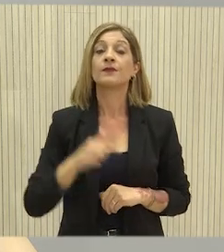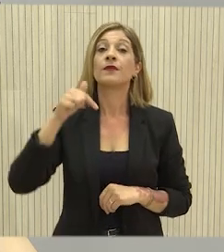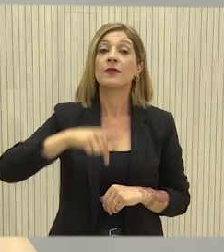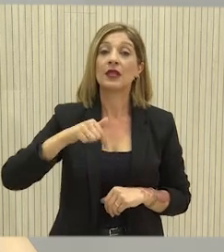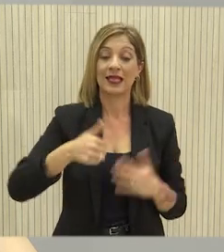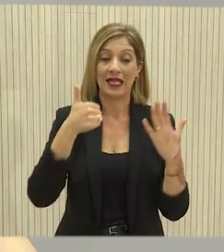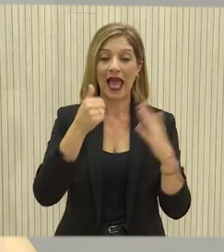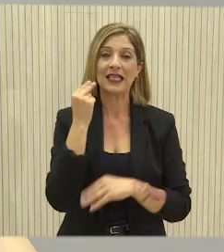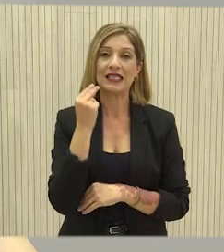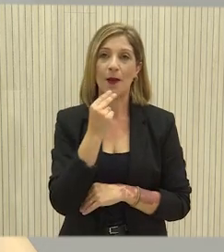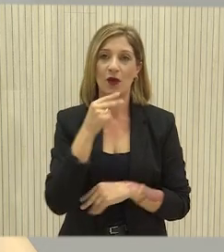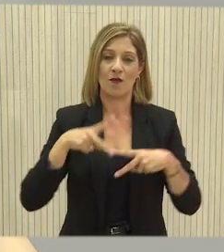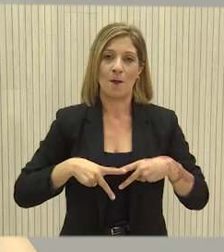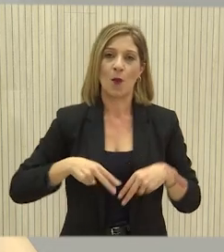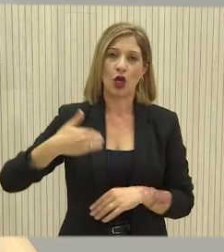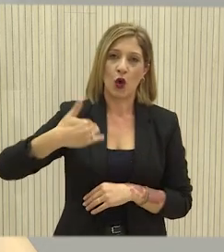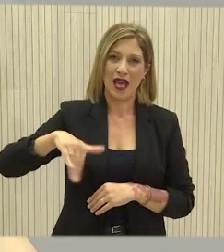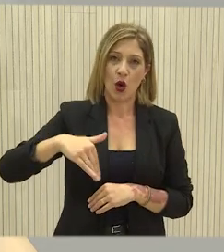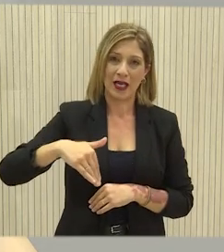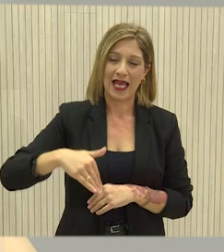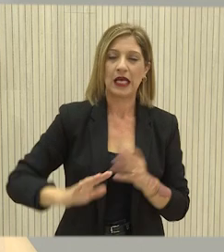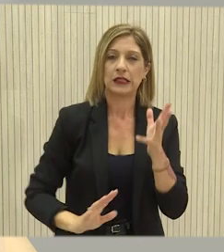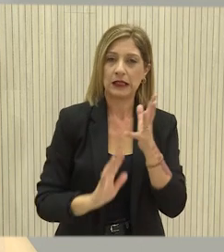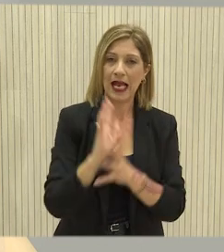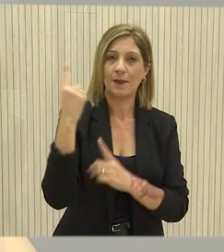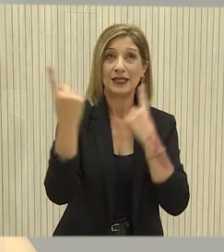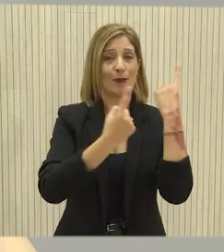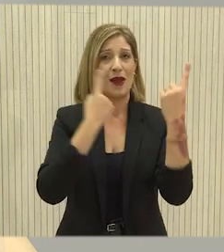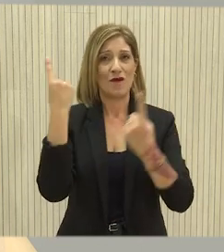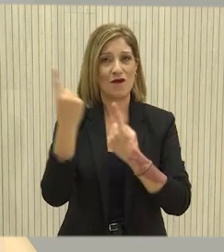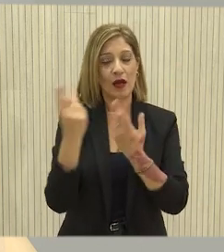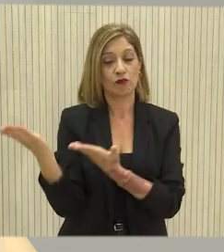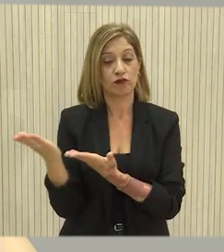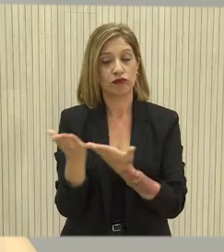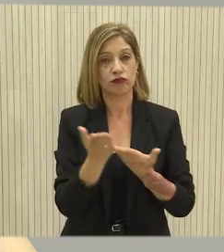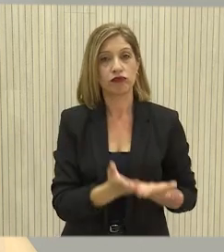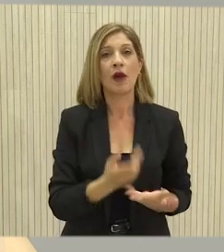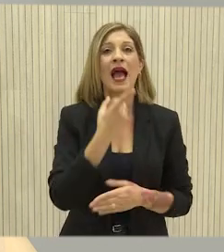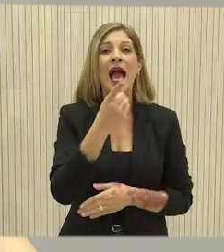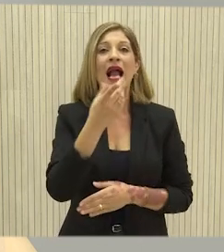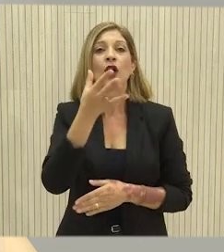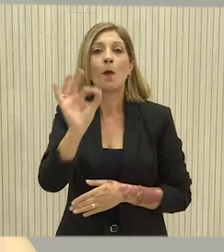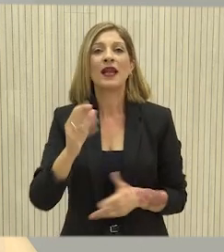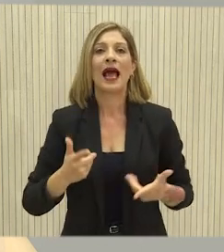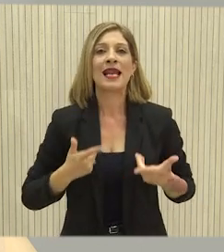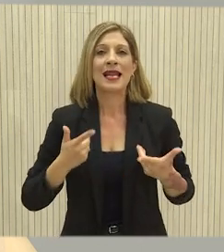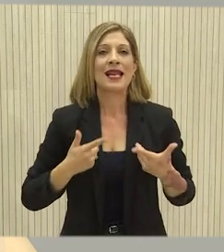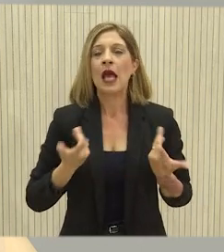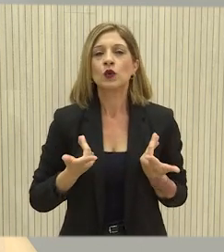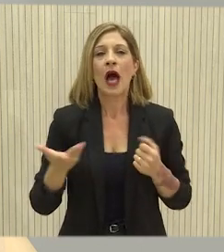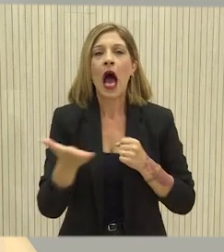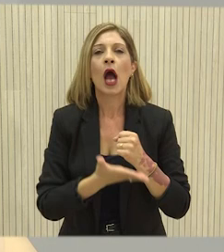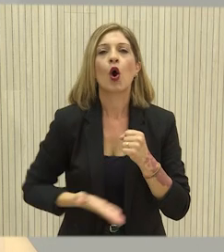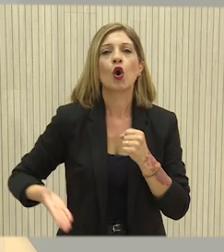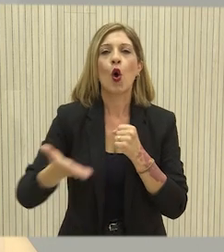Σήμερα, στις 6 το απόγευμα, το Υπουργείο Γεωργίας, Αγροτικής Ανάπτυξης και Περιβάλλοντος θα υποδεχθεί τους περίπου 150 νέους αγρότες, οι οποίοι